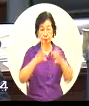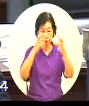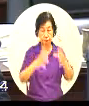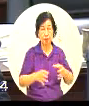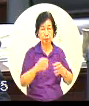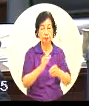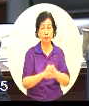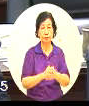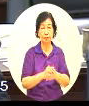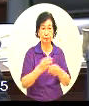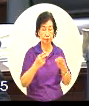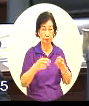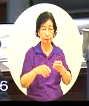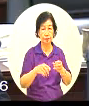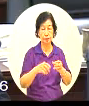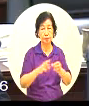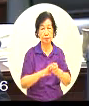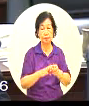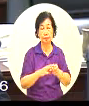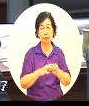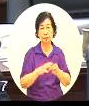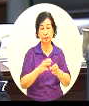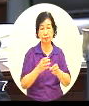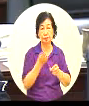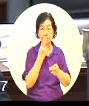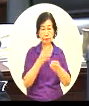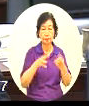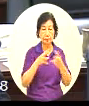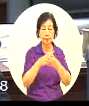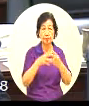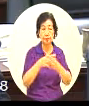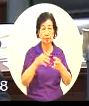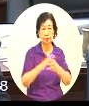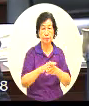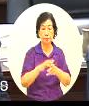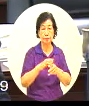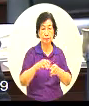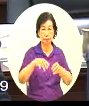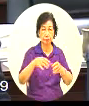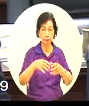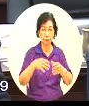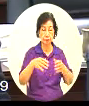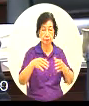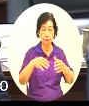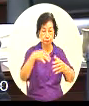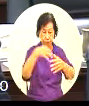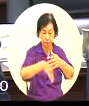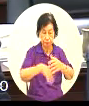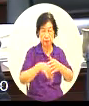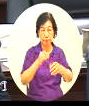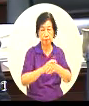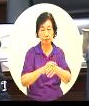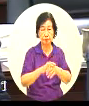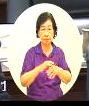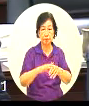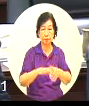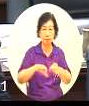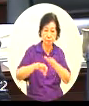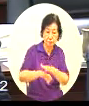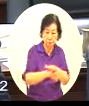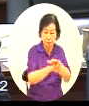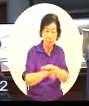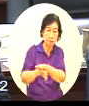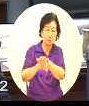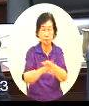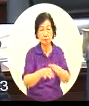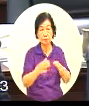亚洲同好的一个室内的。进出溜冰馆，啊，我一直找讲要钱要对底来，